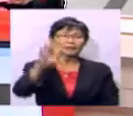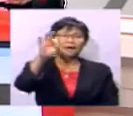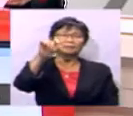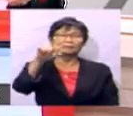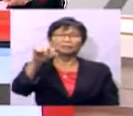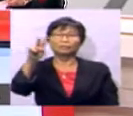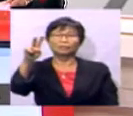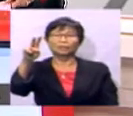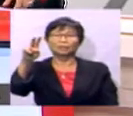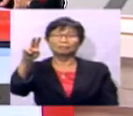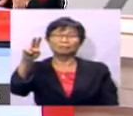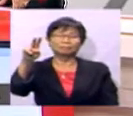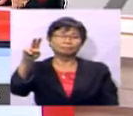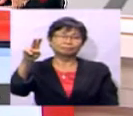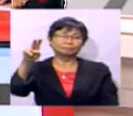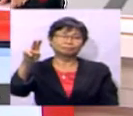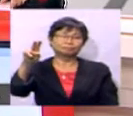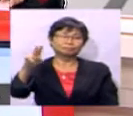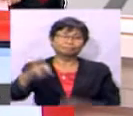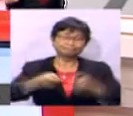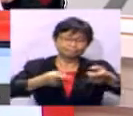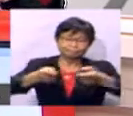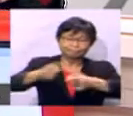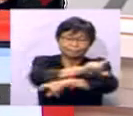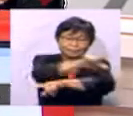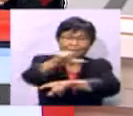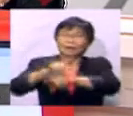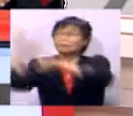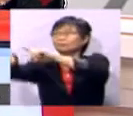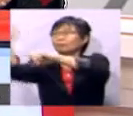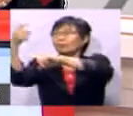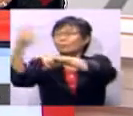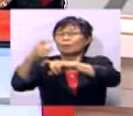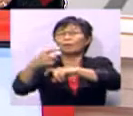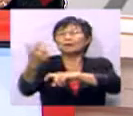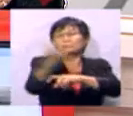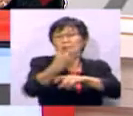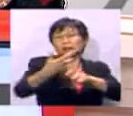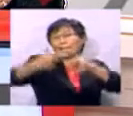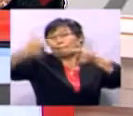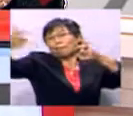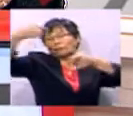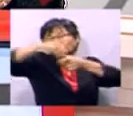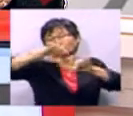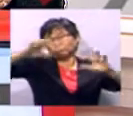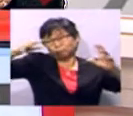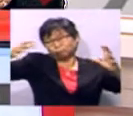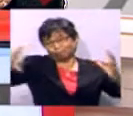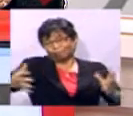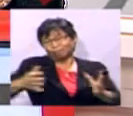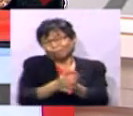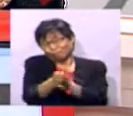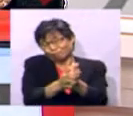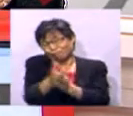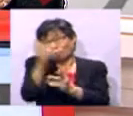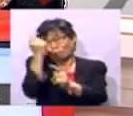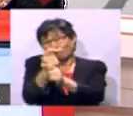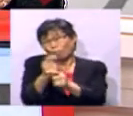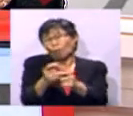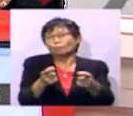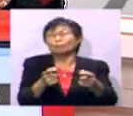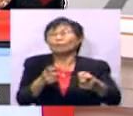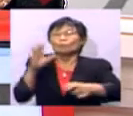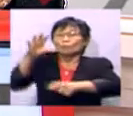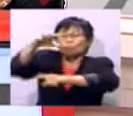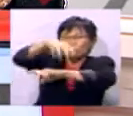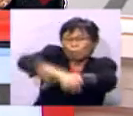FGV Holdings Bhd FGV, pengendali ladang kelapa sawit ketiga terbesar di dunia, berusaha untuk mengekalkan penguasaan pasarannya